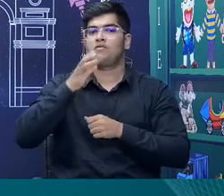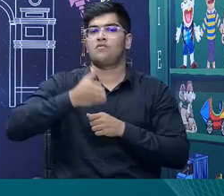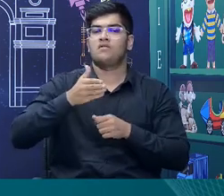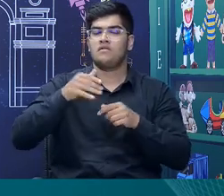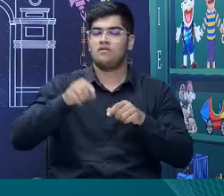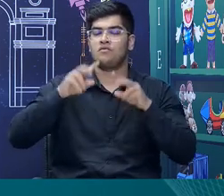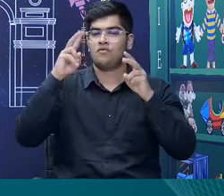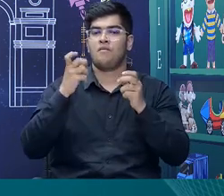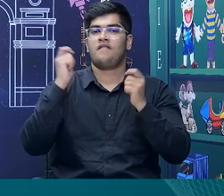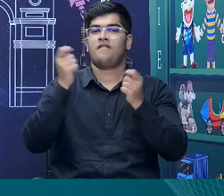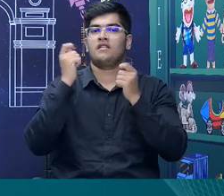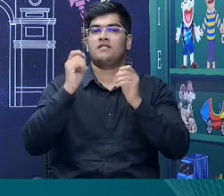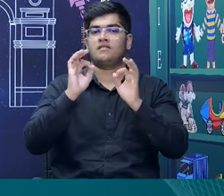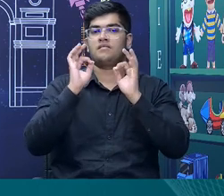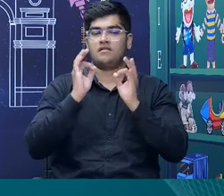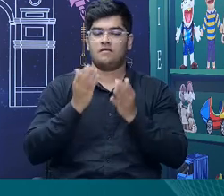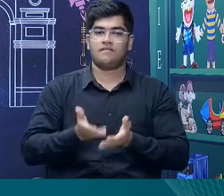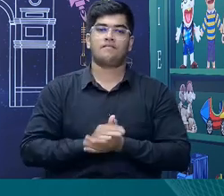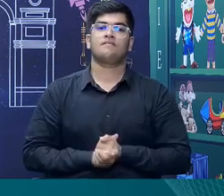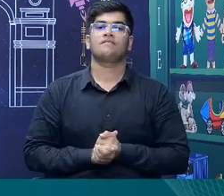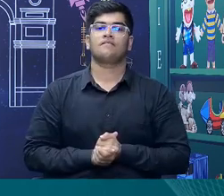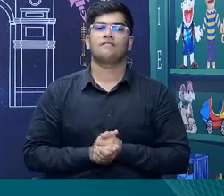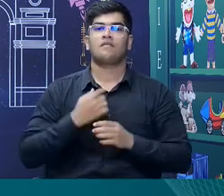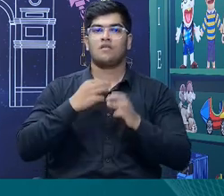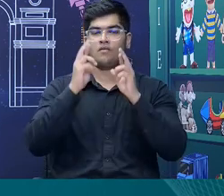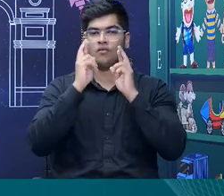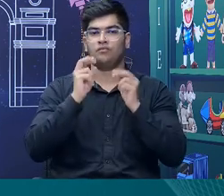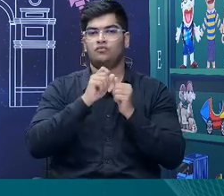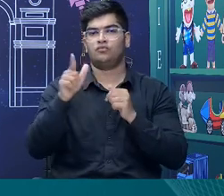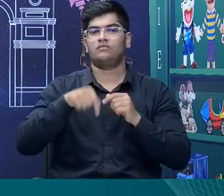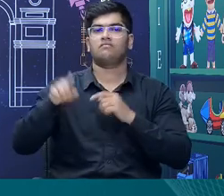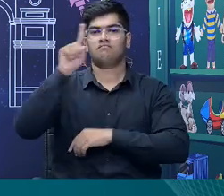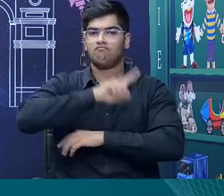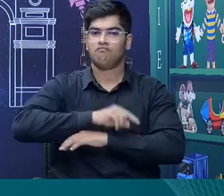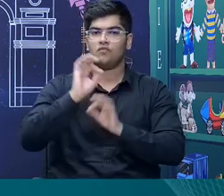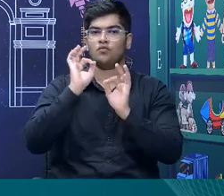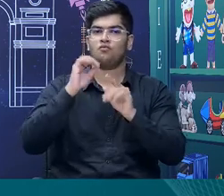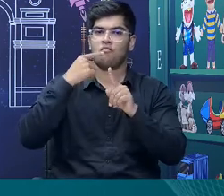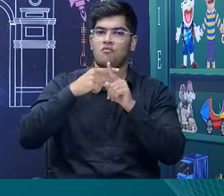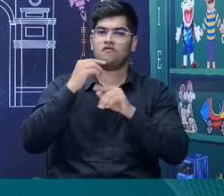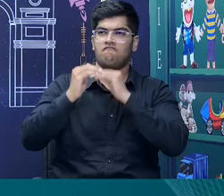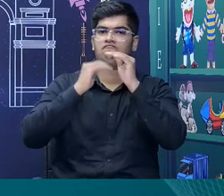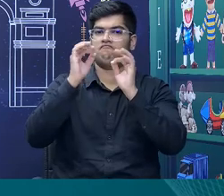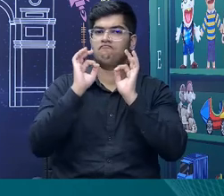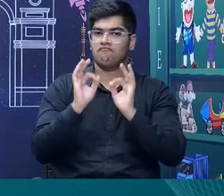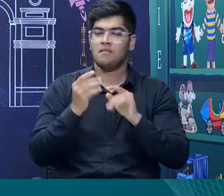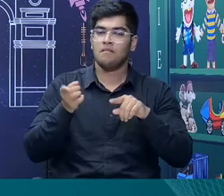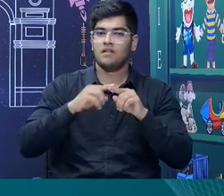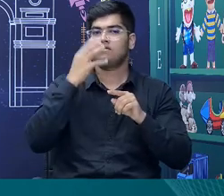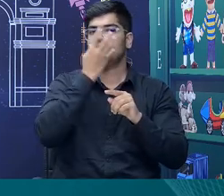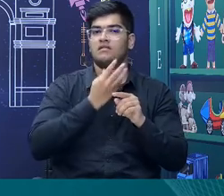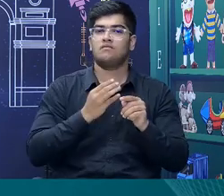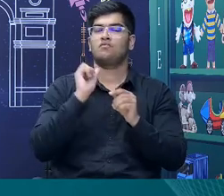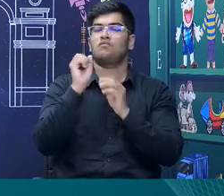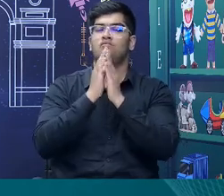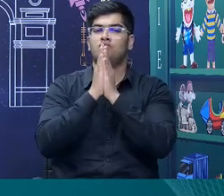गणेश चतुर्थी की बेहद शुभकामनाएं उम्मीद करते हैं आपका दिन शुभ हो और इसी तरह गणेश जी की कृपा आप